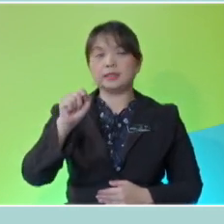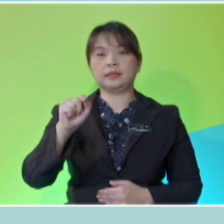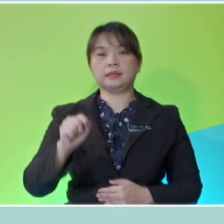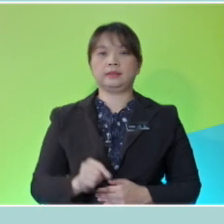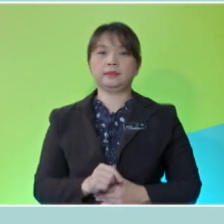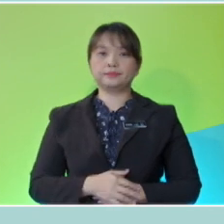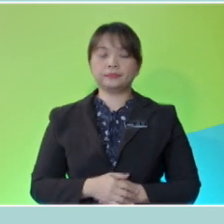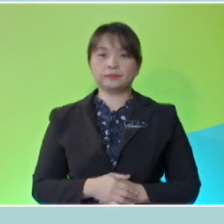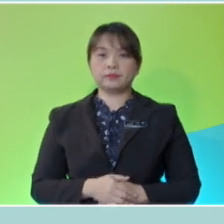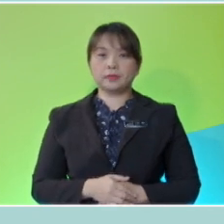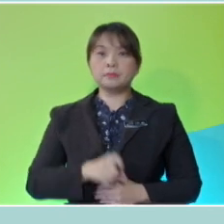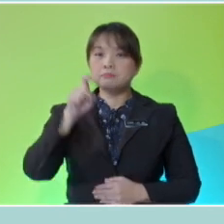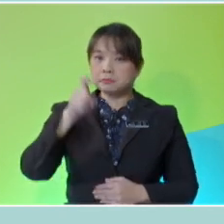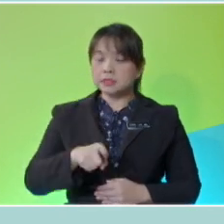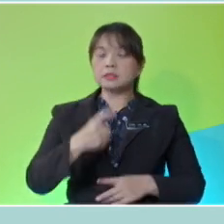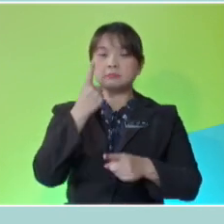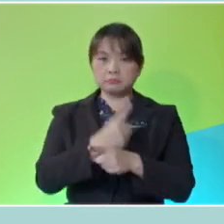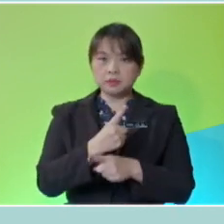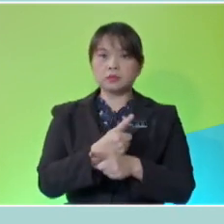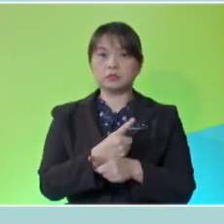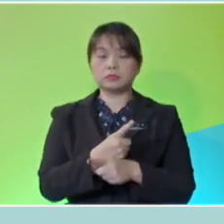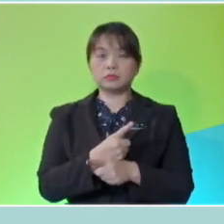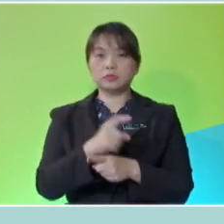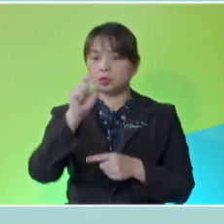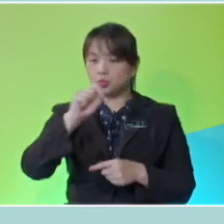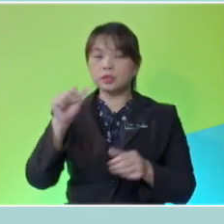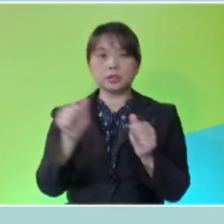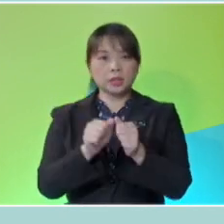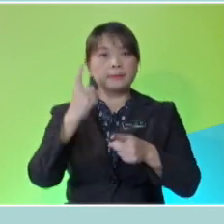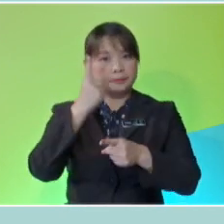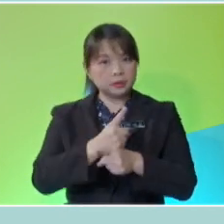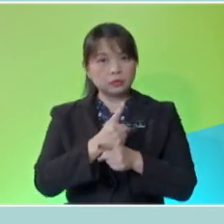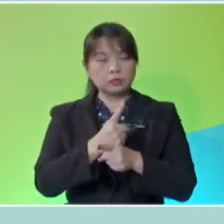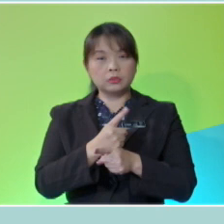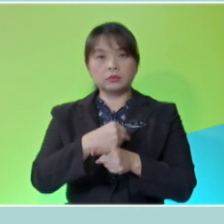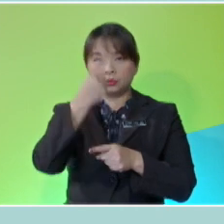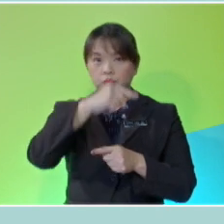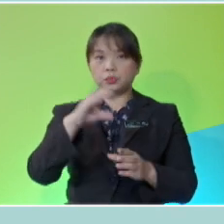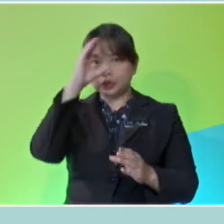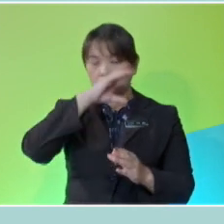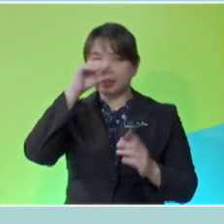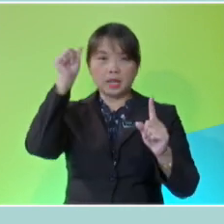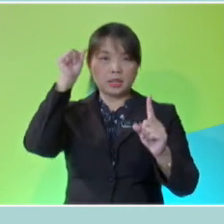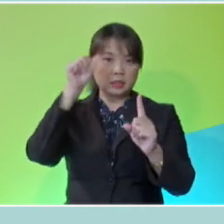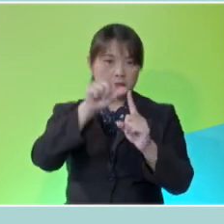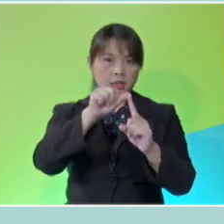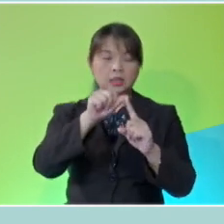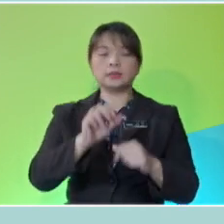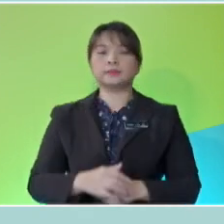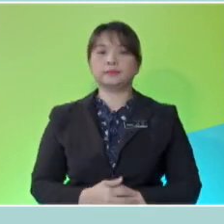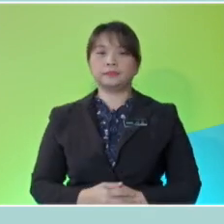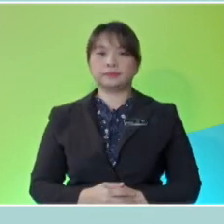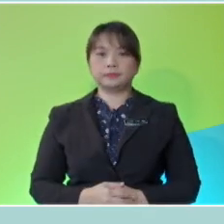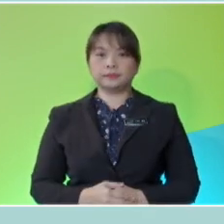pengguna peta tidak dapat memahami peta itu jadi mencari arah atau kawasan ke mana-mana jadi